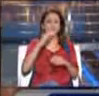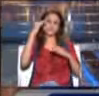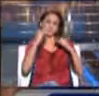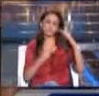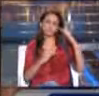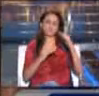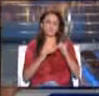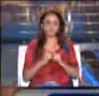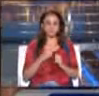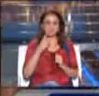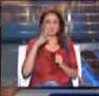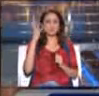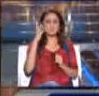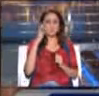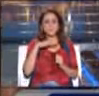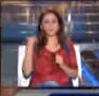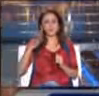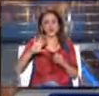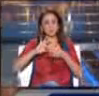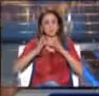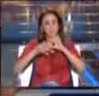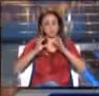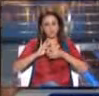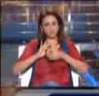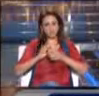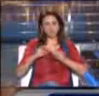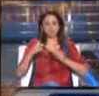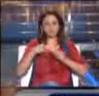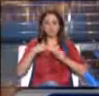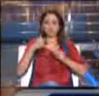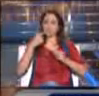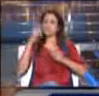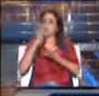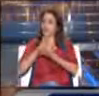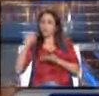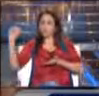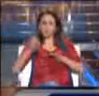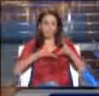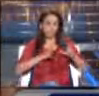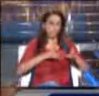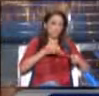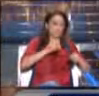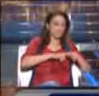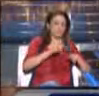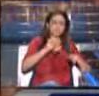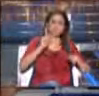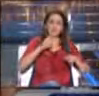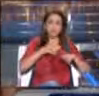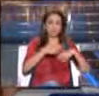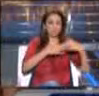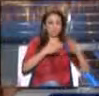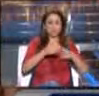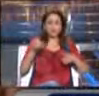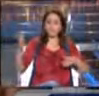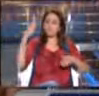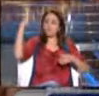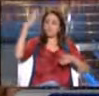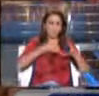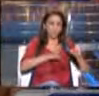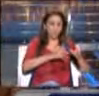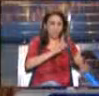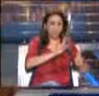حق الشباب والشهداء اللي في بورسعيد، ان انا اربط ما بين حقهم وعوده نشاط كره القدم. حقهم اكبر بكتير جدا، ان هو